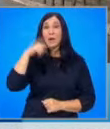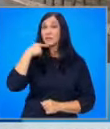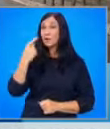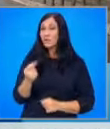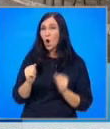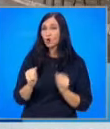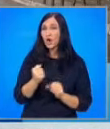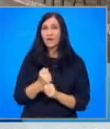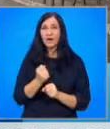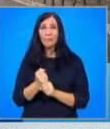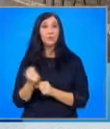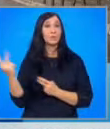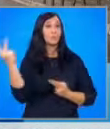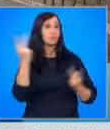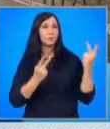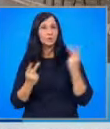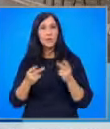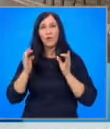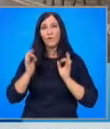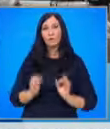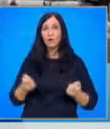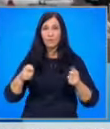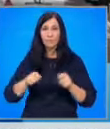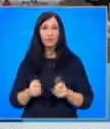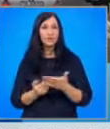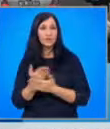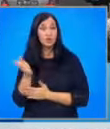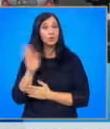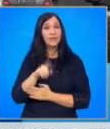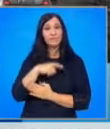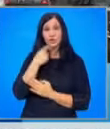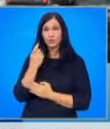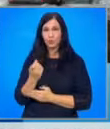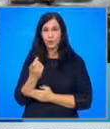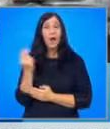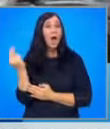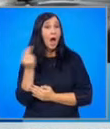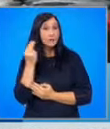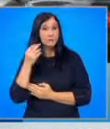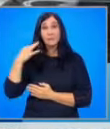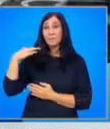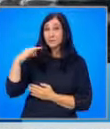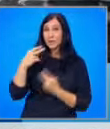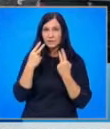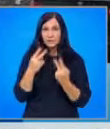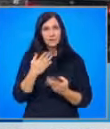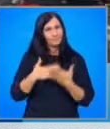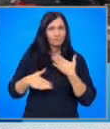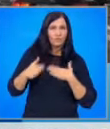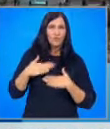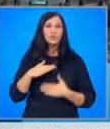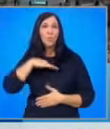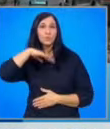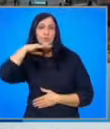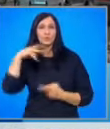заяви, че очаква работата по спогодбата официално да приключи в началото на следващата година. А сръбският президент изрази задоволство